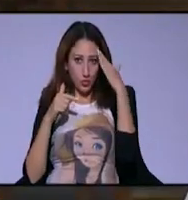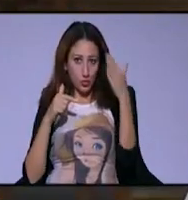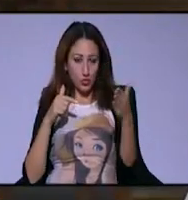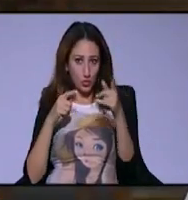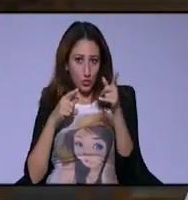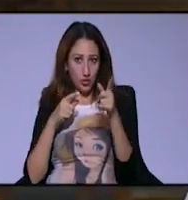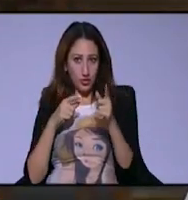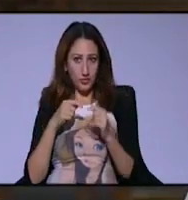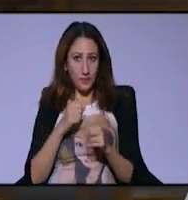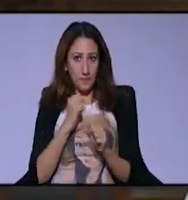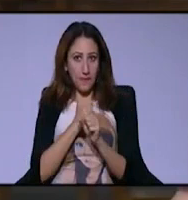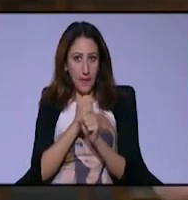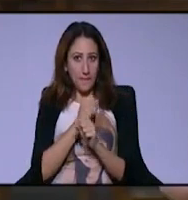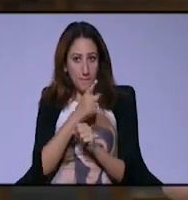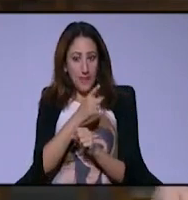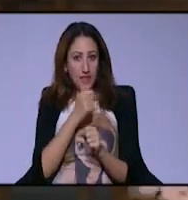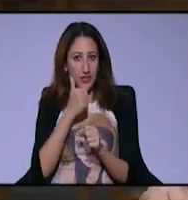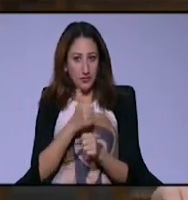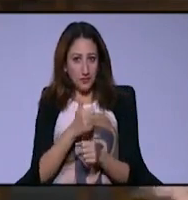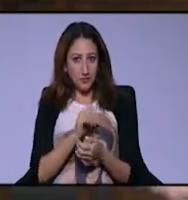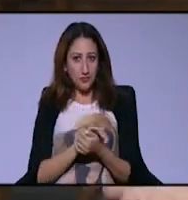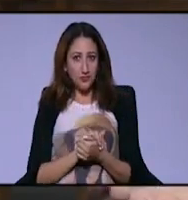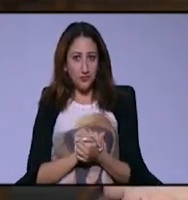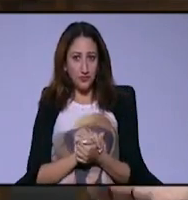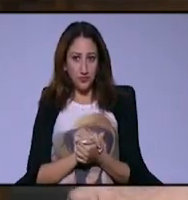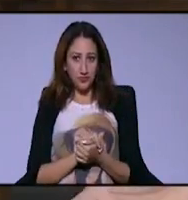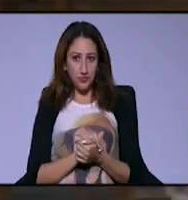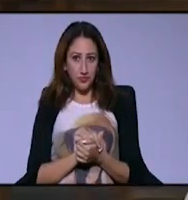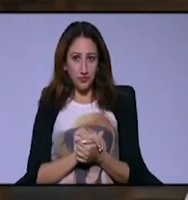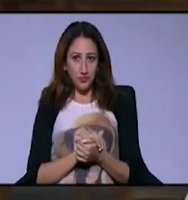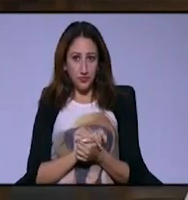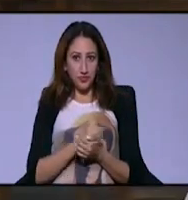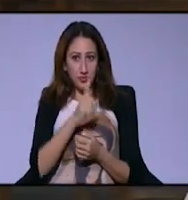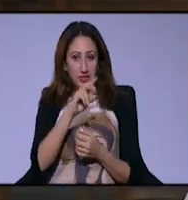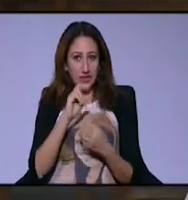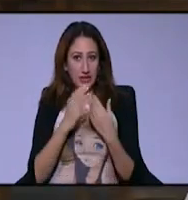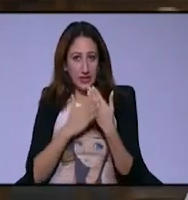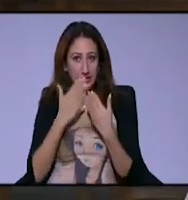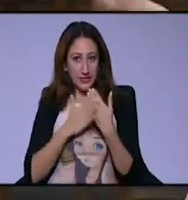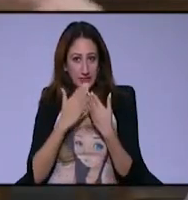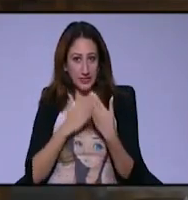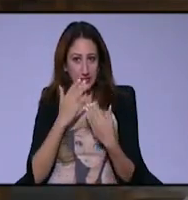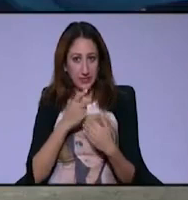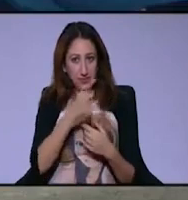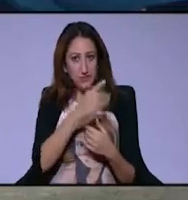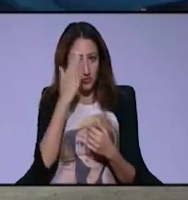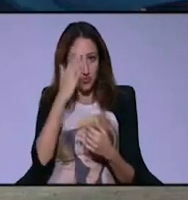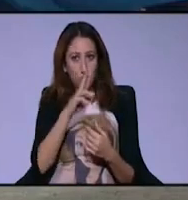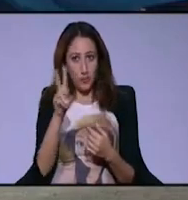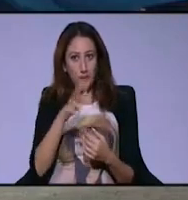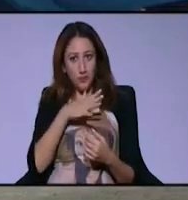اهدائك ان برنامجنا يعني يذيعه لاول مره حصريا، فده كرم كبير جدا من حضرتك ومن